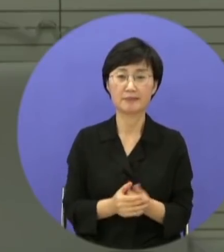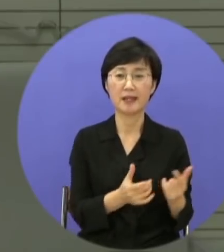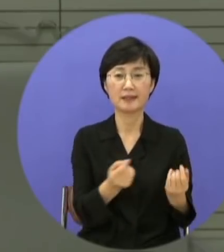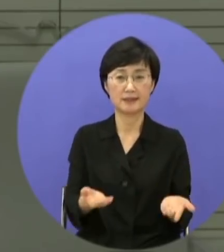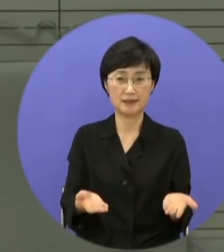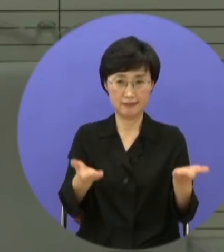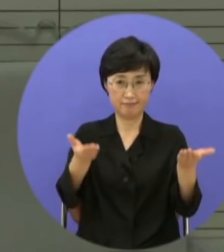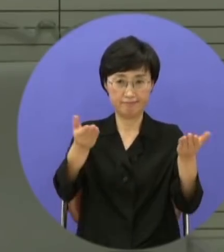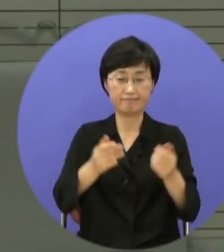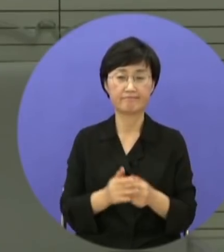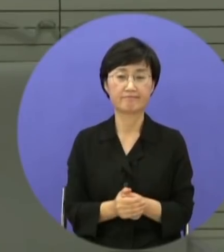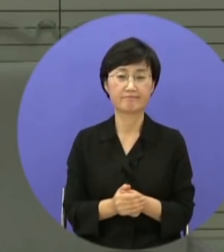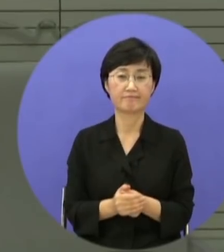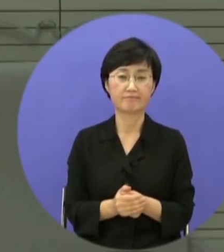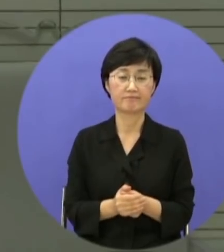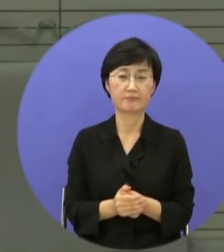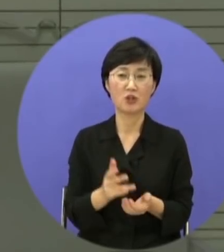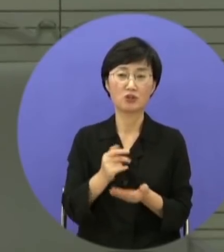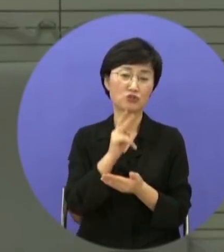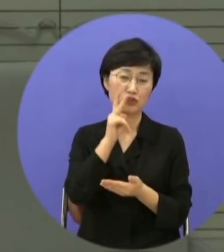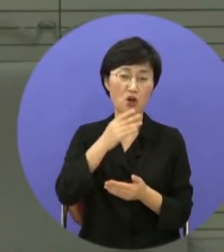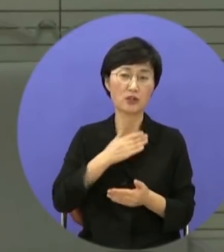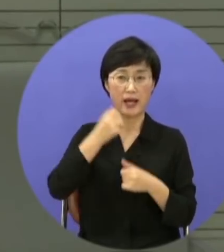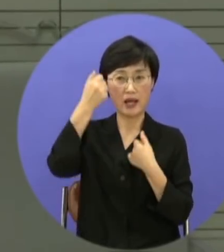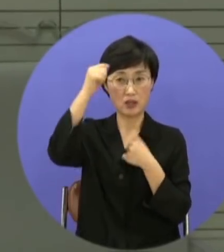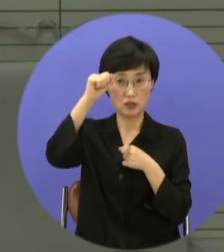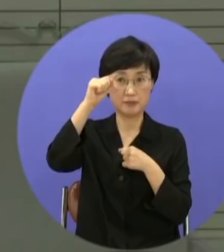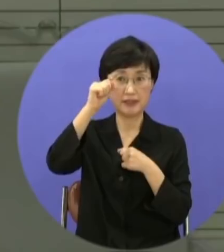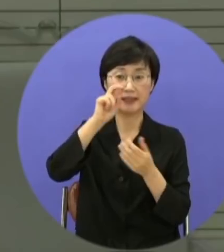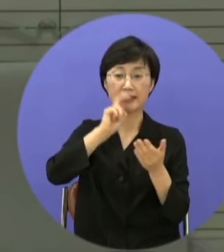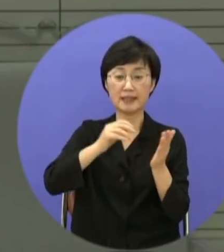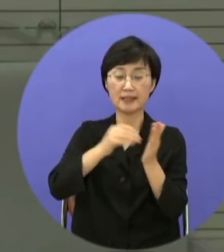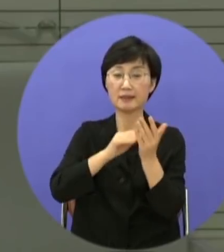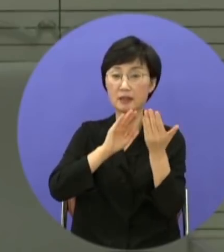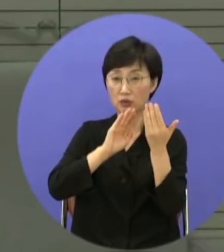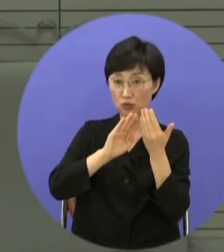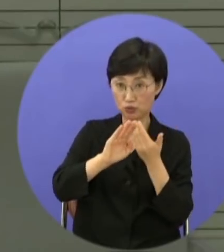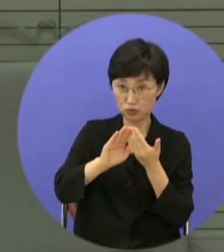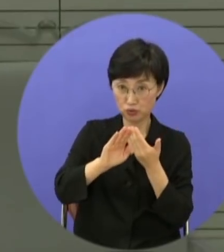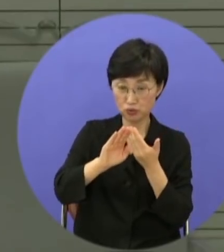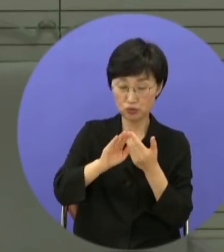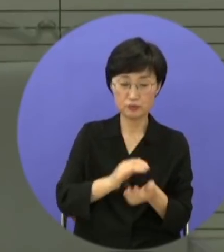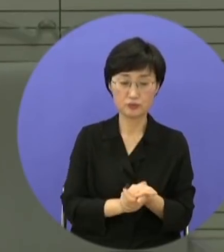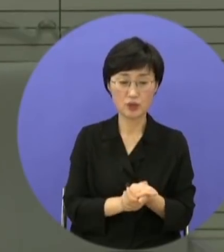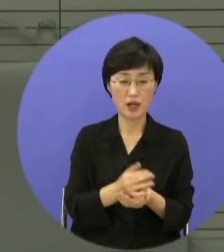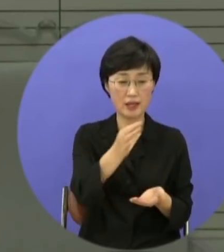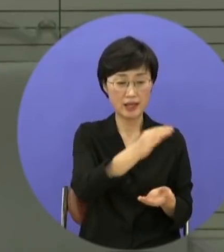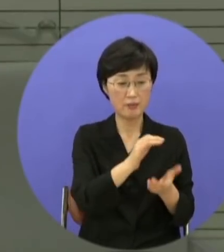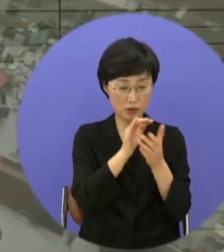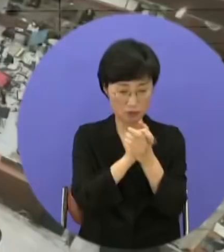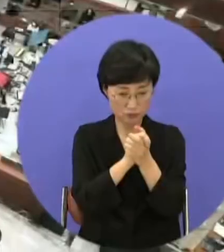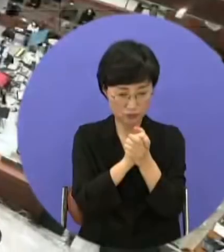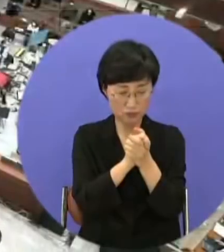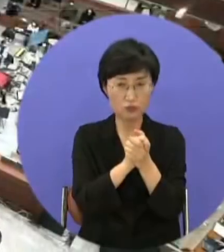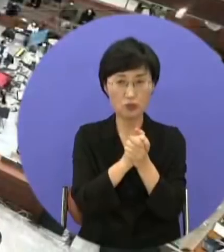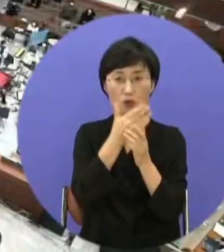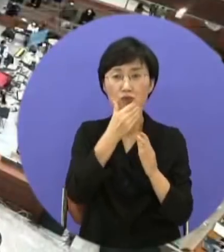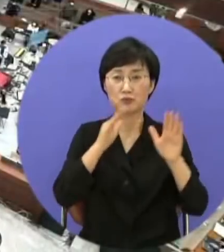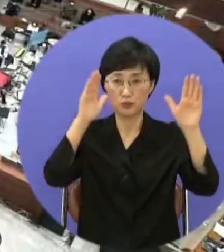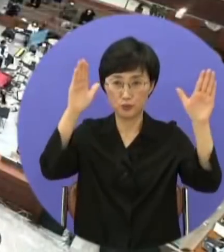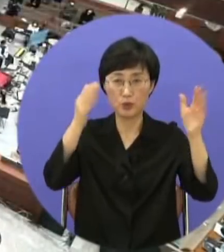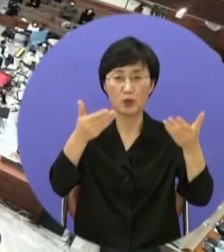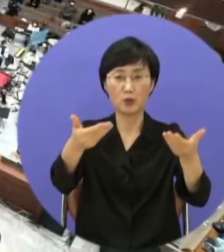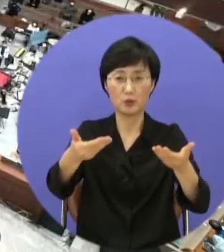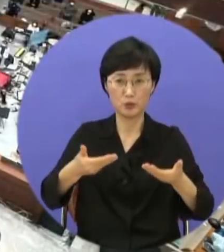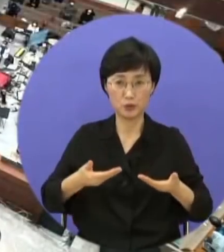다 같이 일어나셔서 주여 나의 걸음이 찬양 후에 드린 예물 위해서 목사님 축복 기도해 주시겠습니다. Please rise. We will sing, O